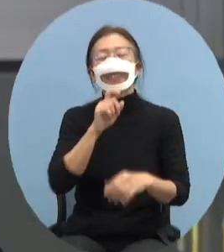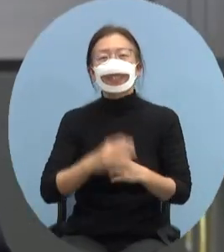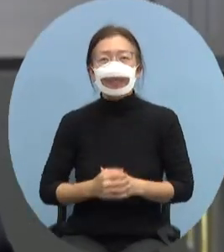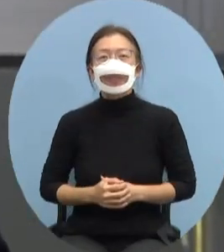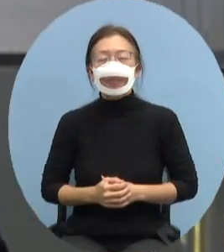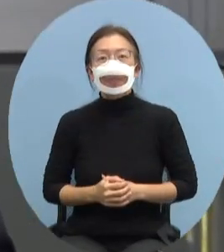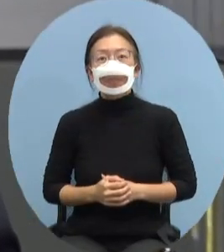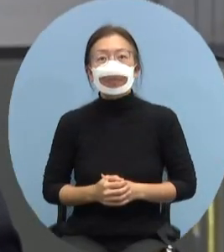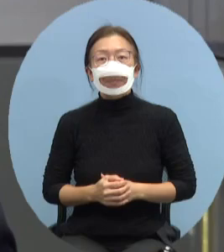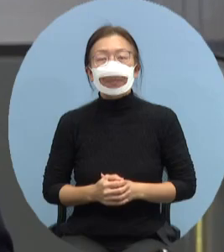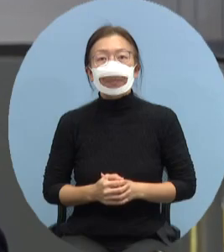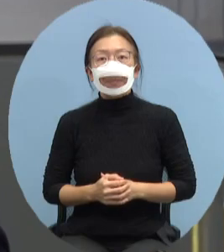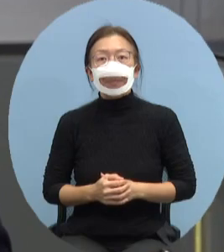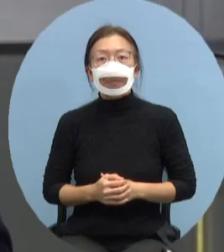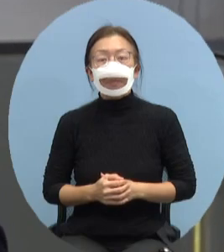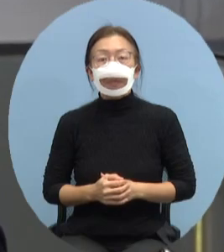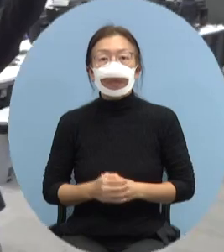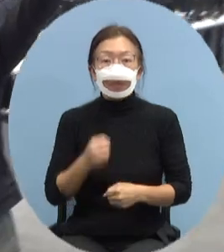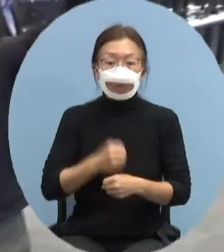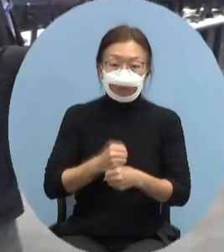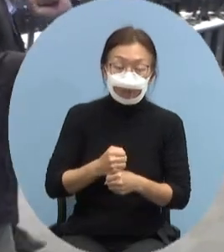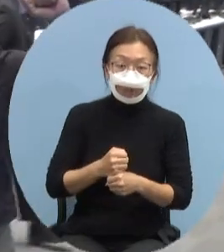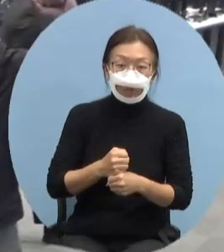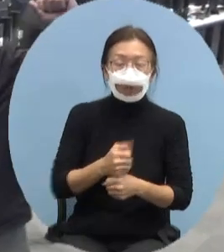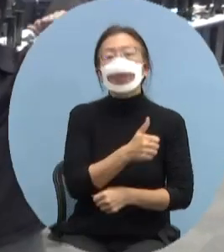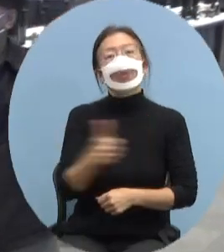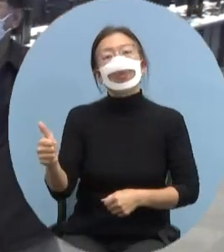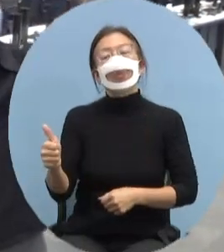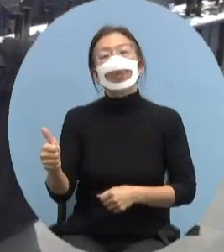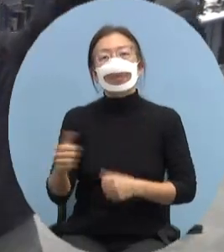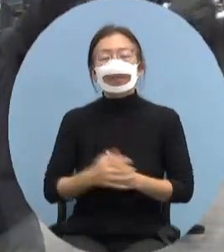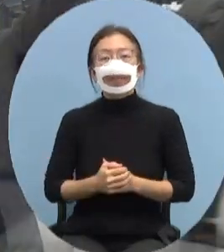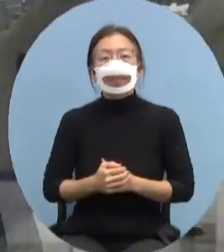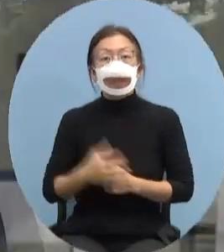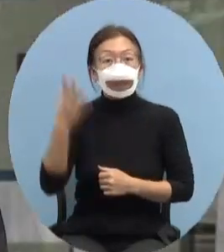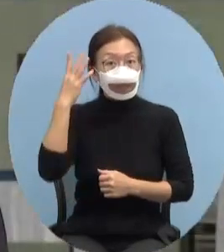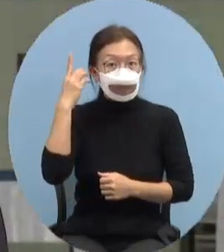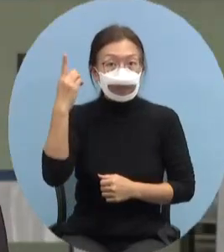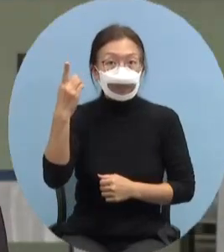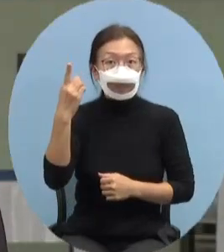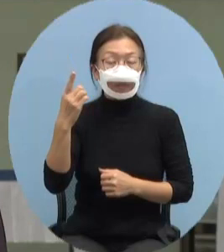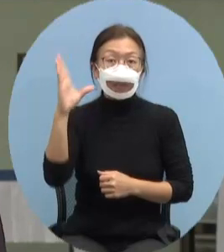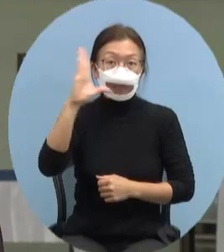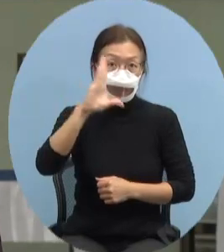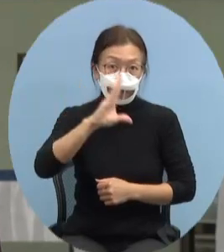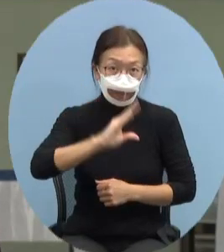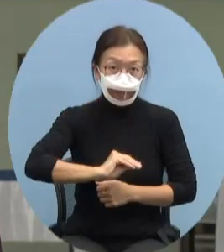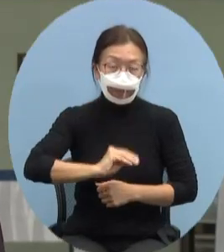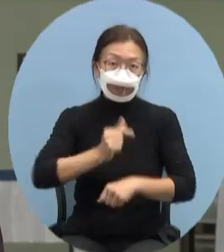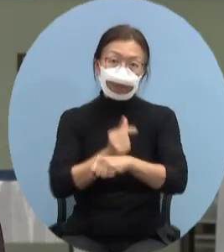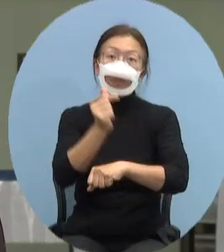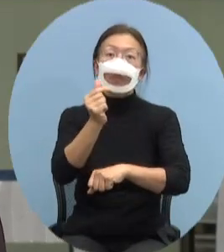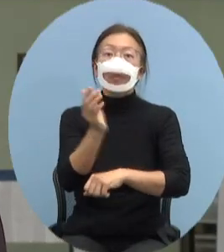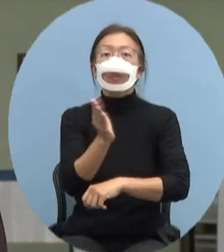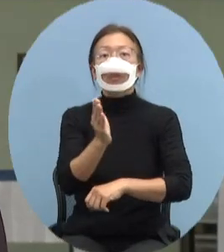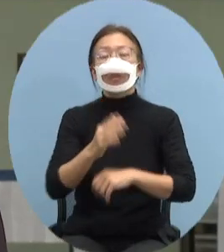用緊運作嘅情況咧都係大致暢順。琴日夜晚係10点